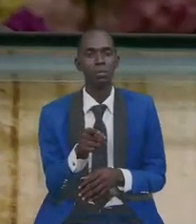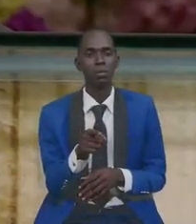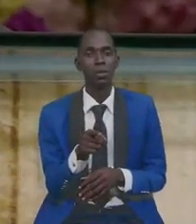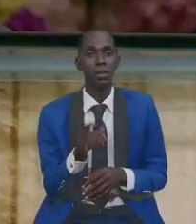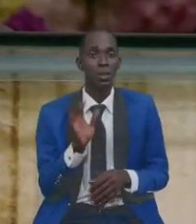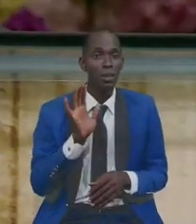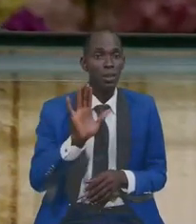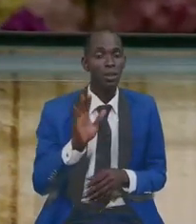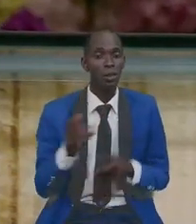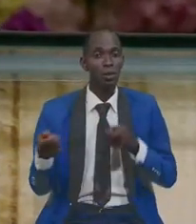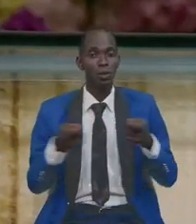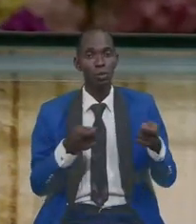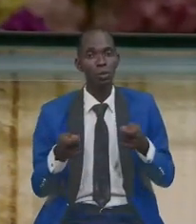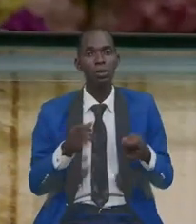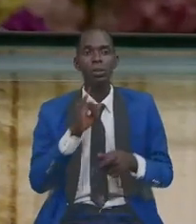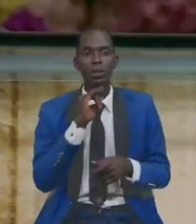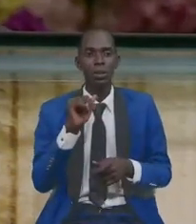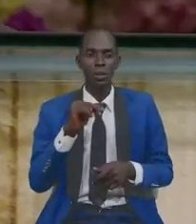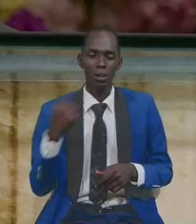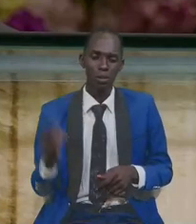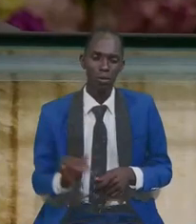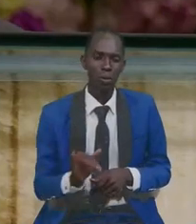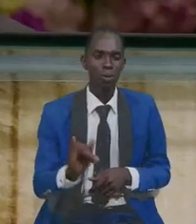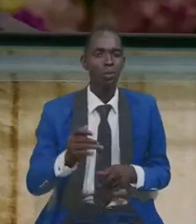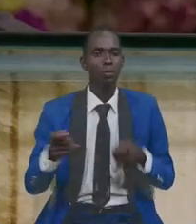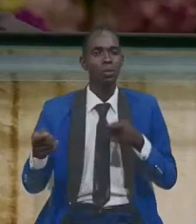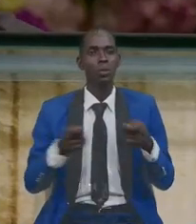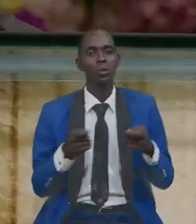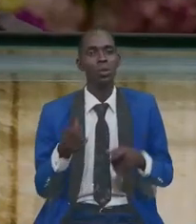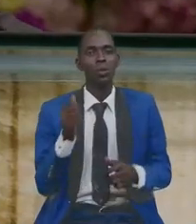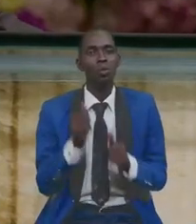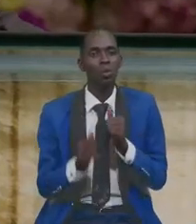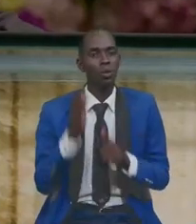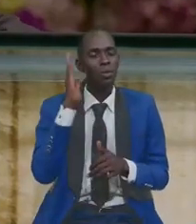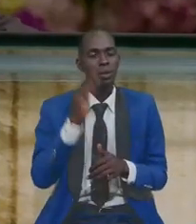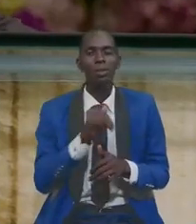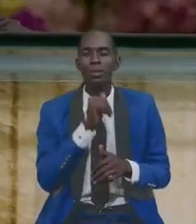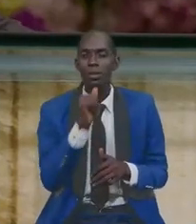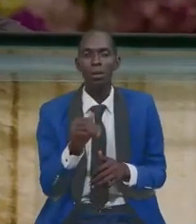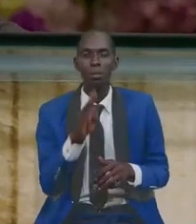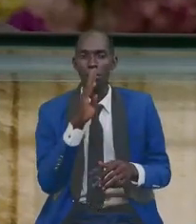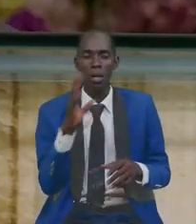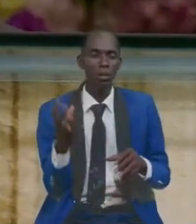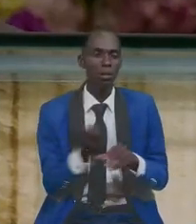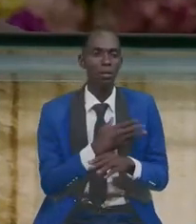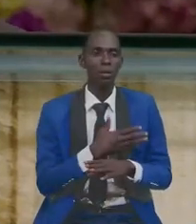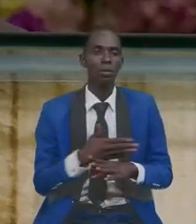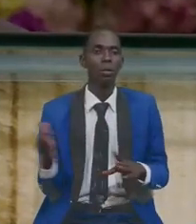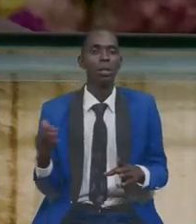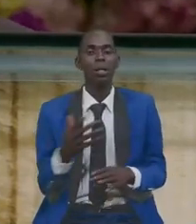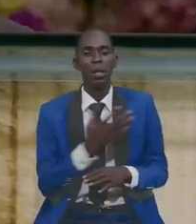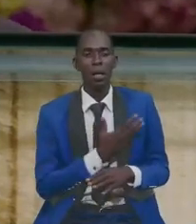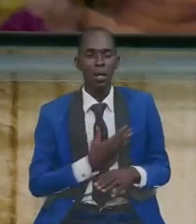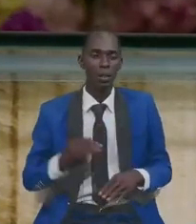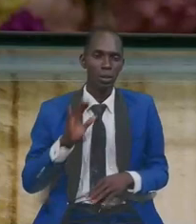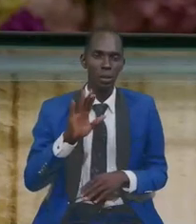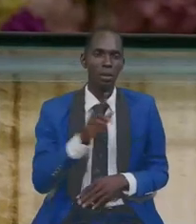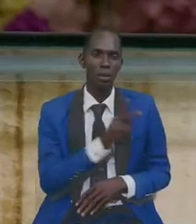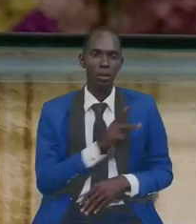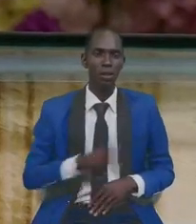une domination éternelle qui ne passera point. Et son règne